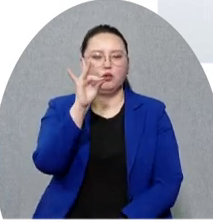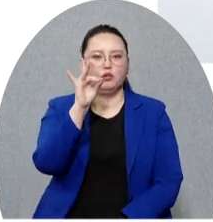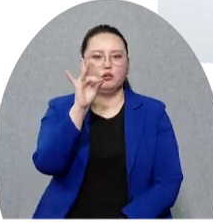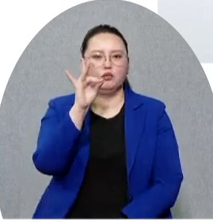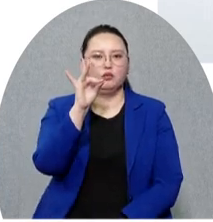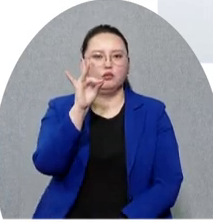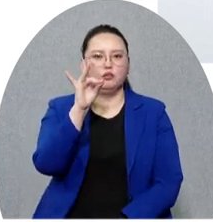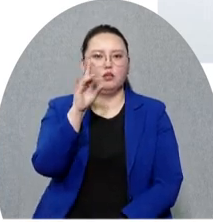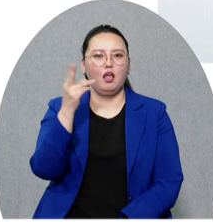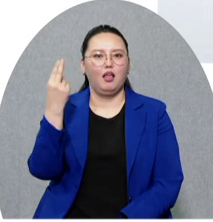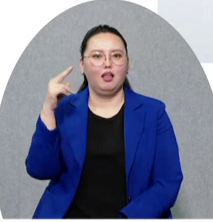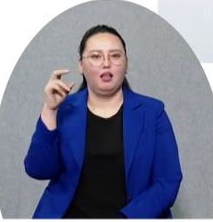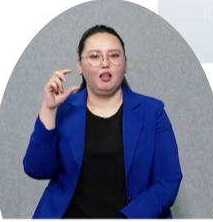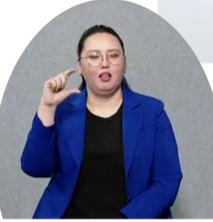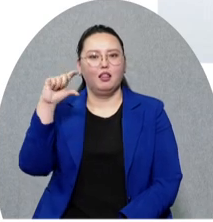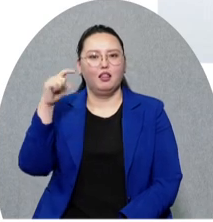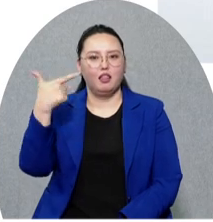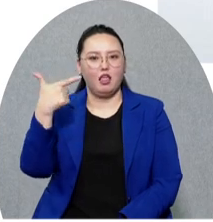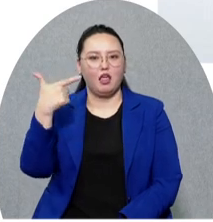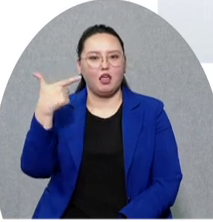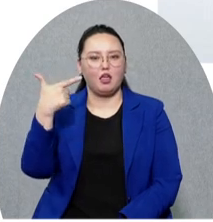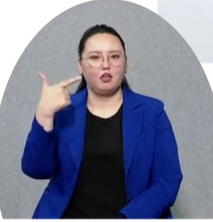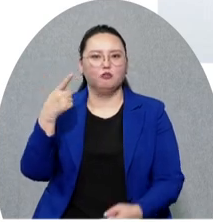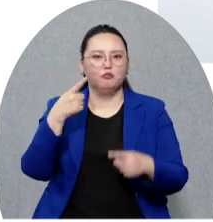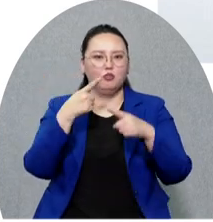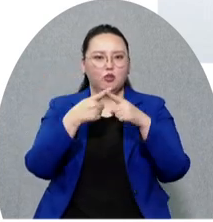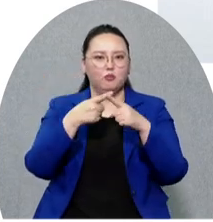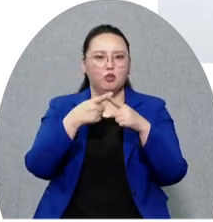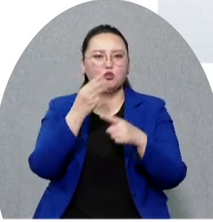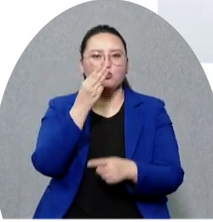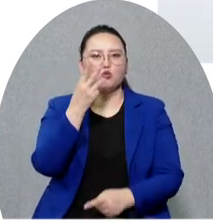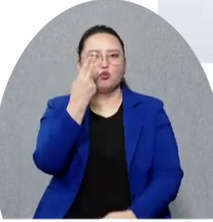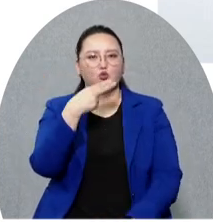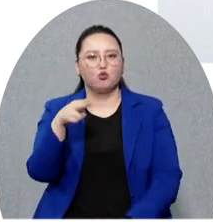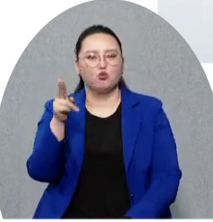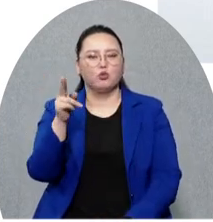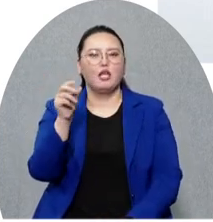гэдэг нөхцөлийн эм үгэнд ордог хэлбэрийг шууд залган бичсэн байна.